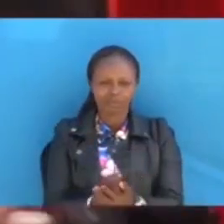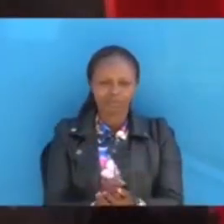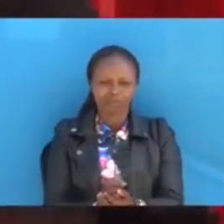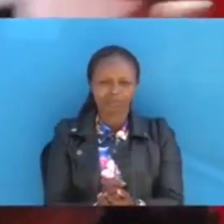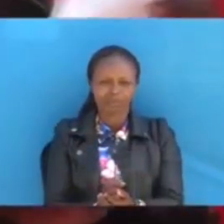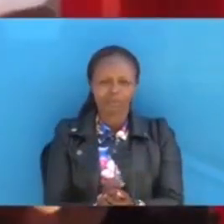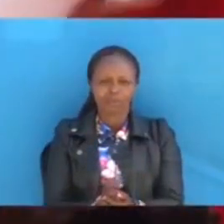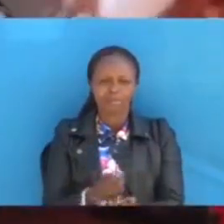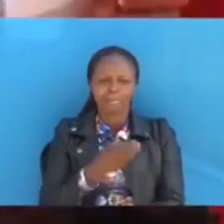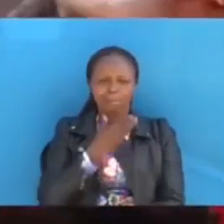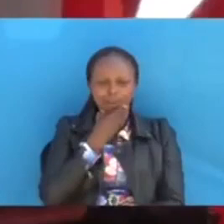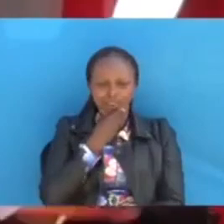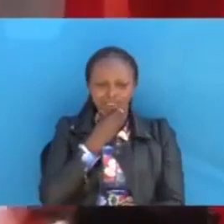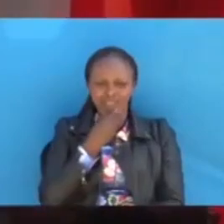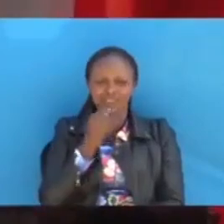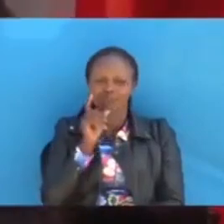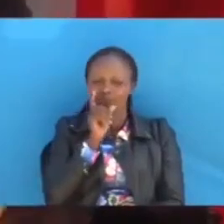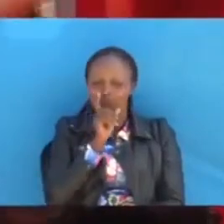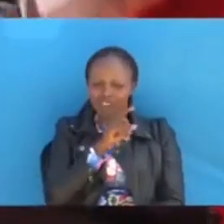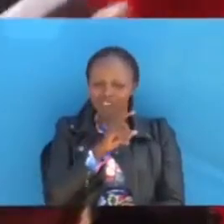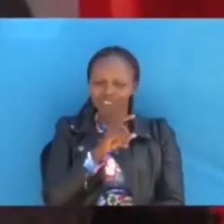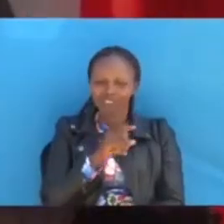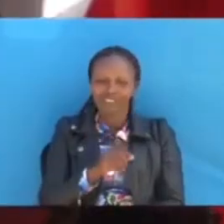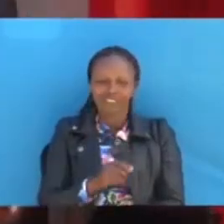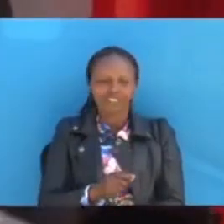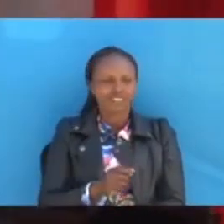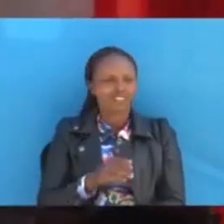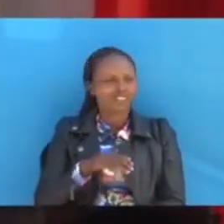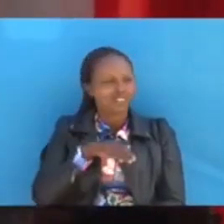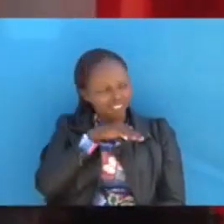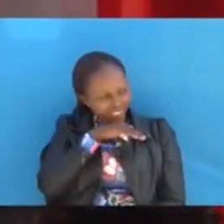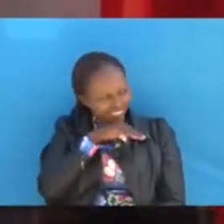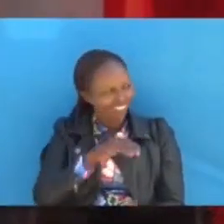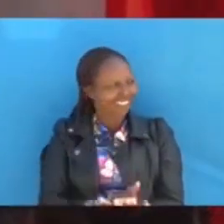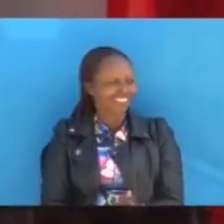Hiyo mzee sasa muanze kupelekana na yeye hapa kwa hapa.